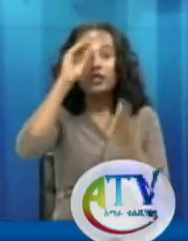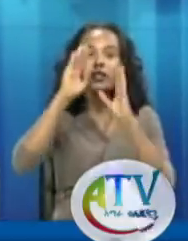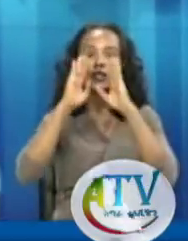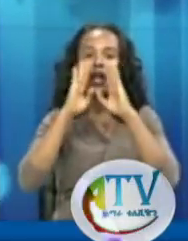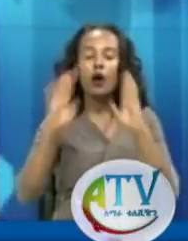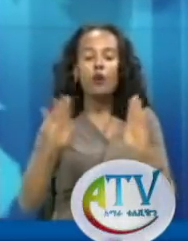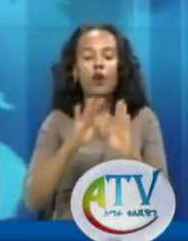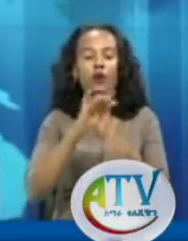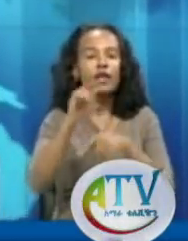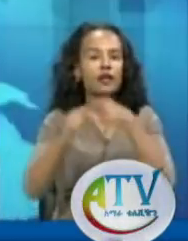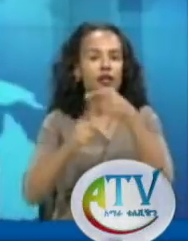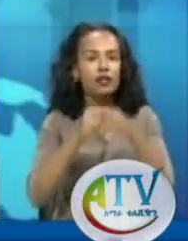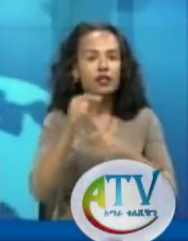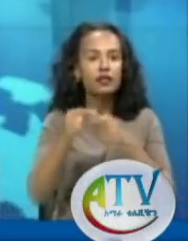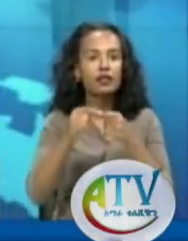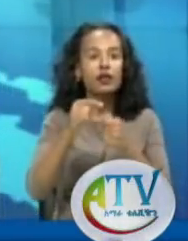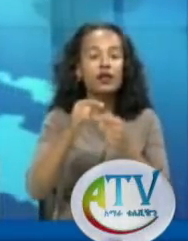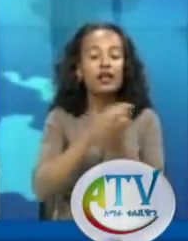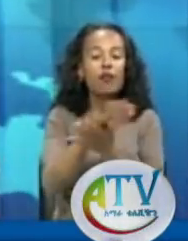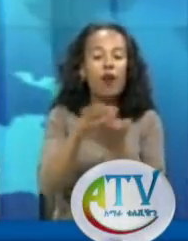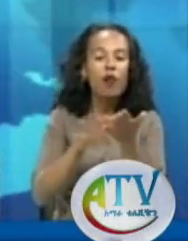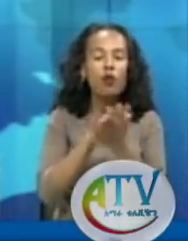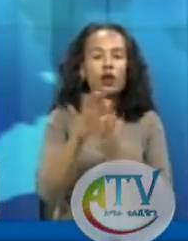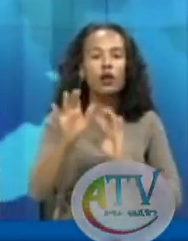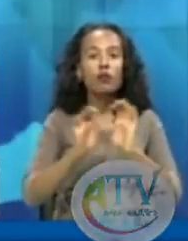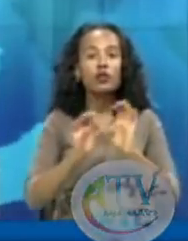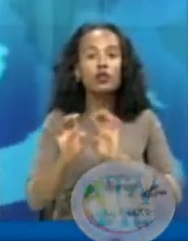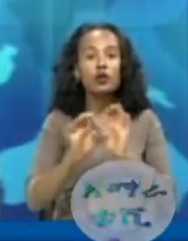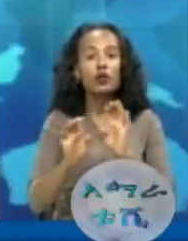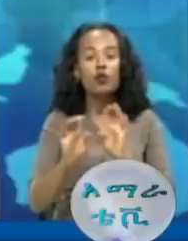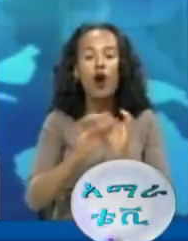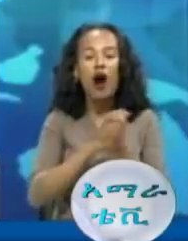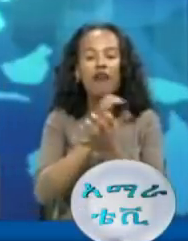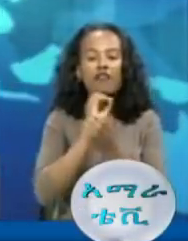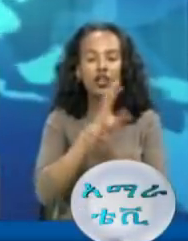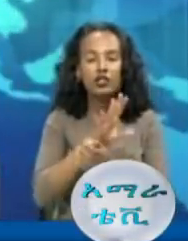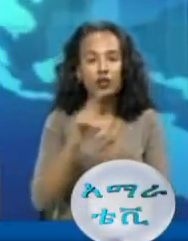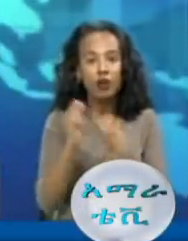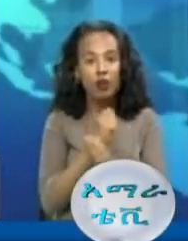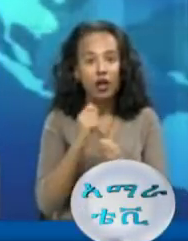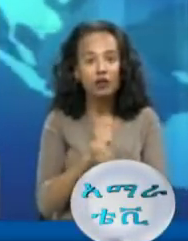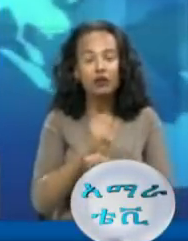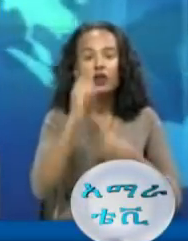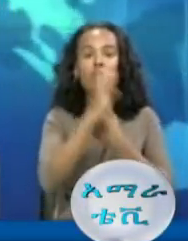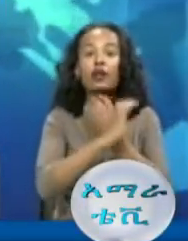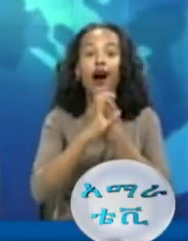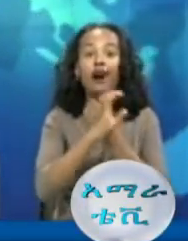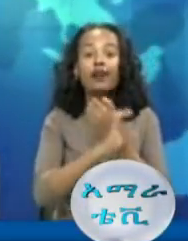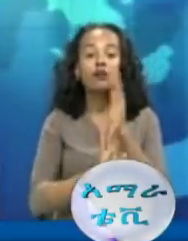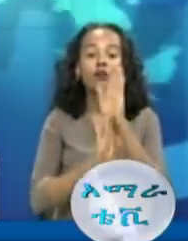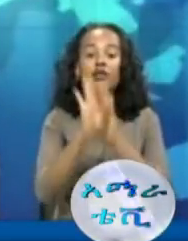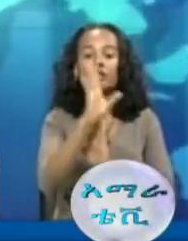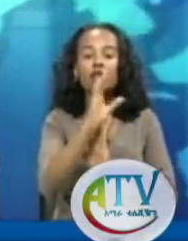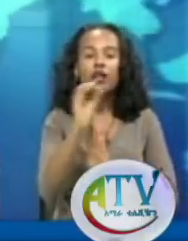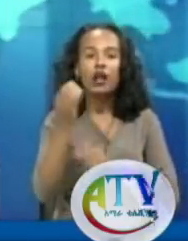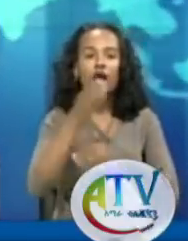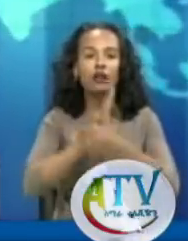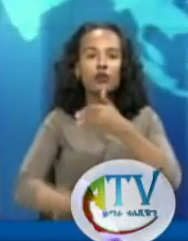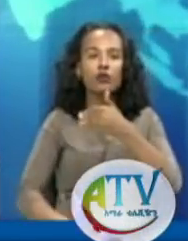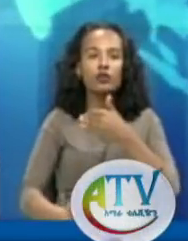ሰላማዊ ሂደት ለማወክ የሚካሄዱ አፍራሽ ተግባራትን ለሀገር ብልጽግናና